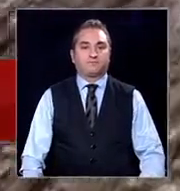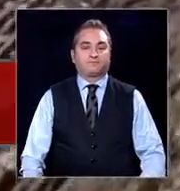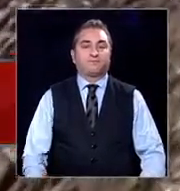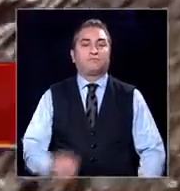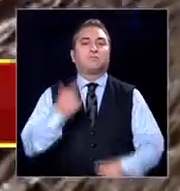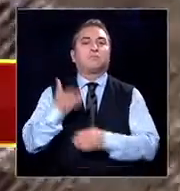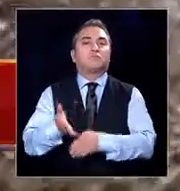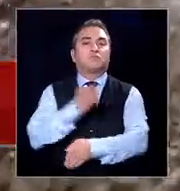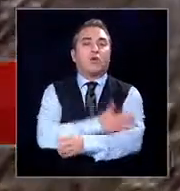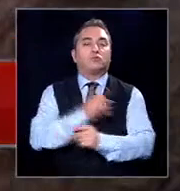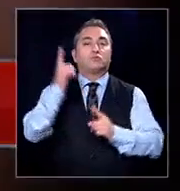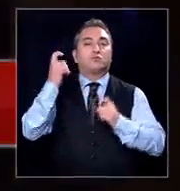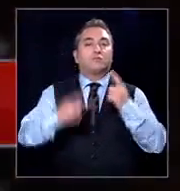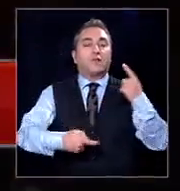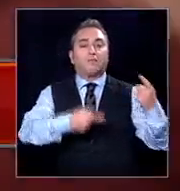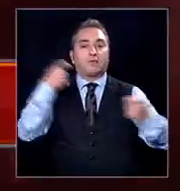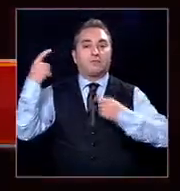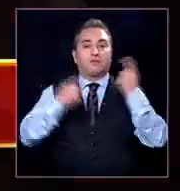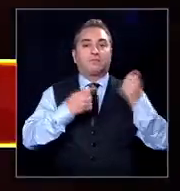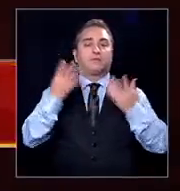Onlardan önce silahlar çekilmiş,